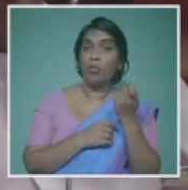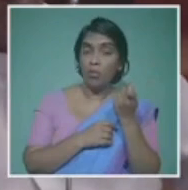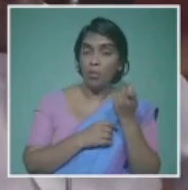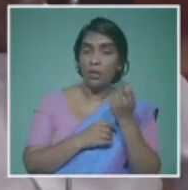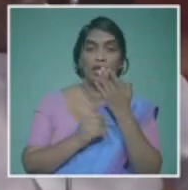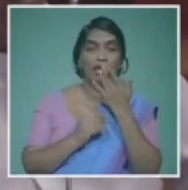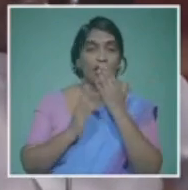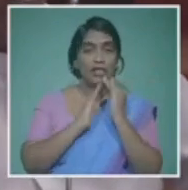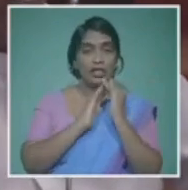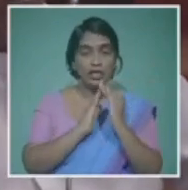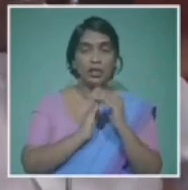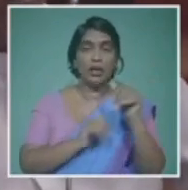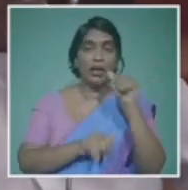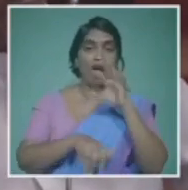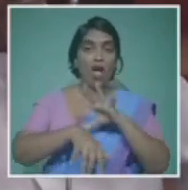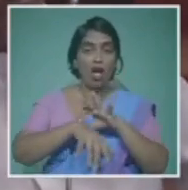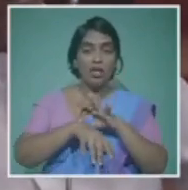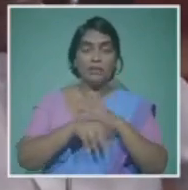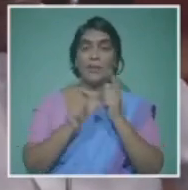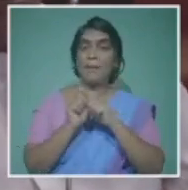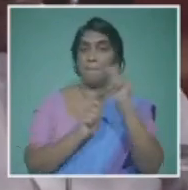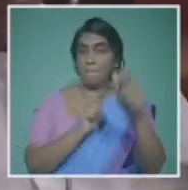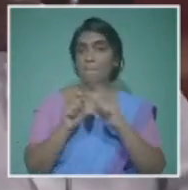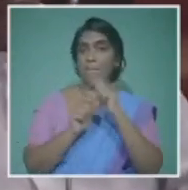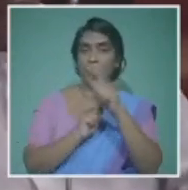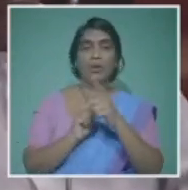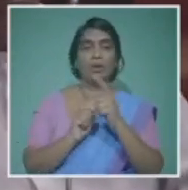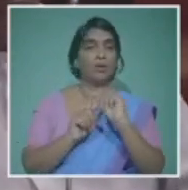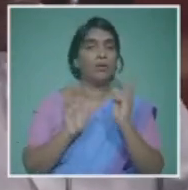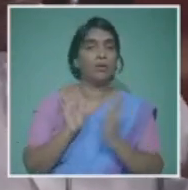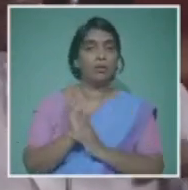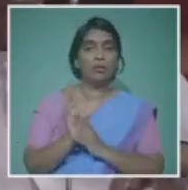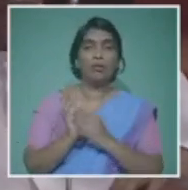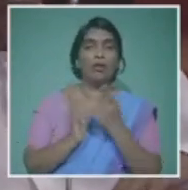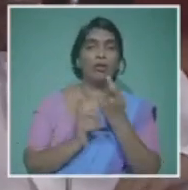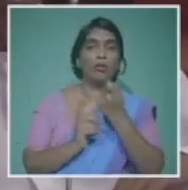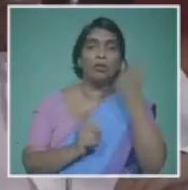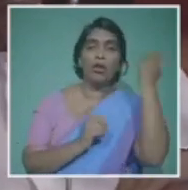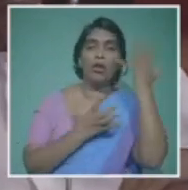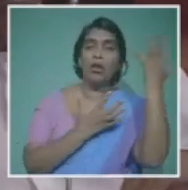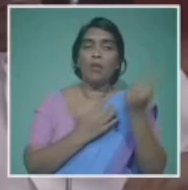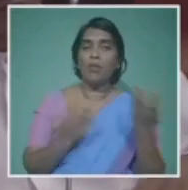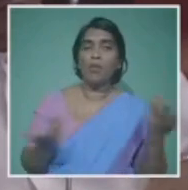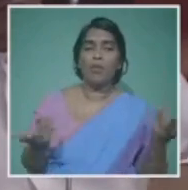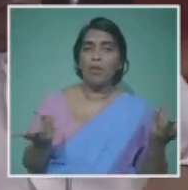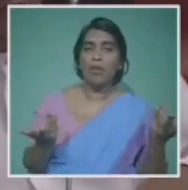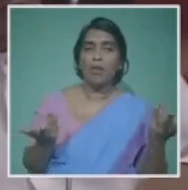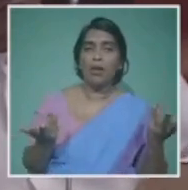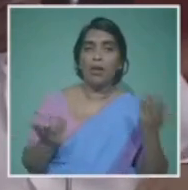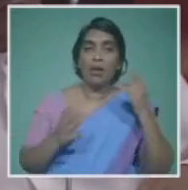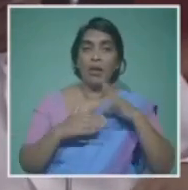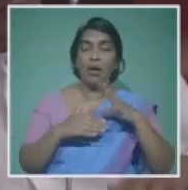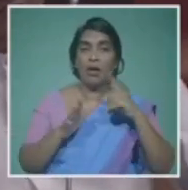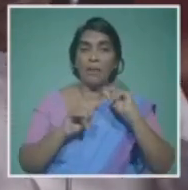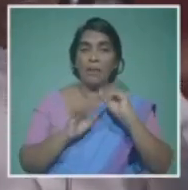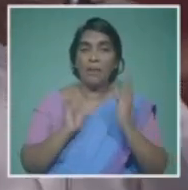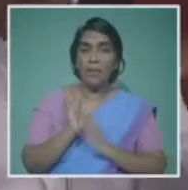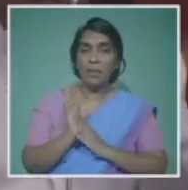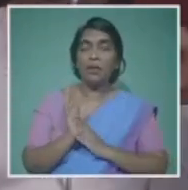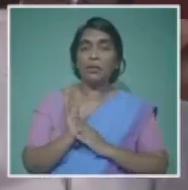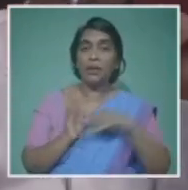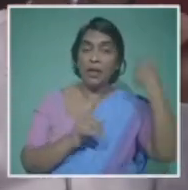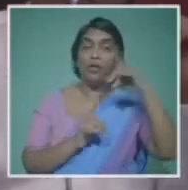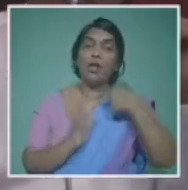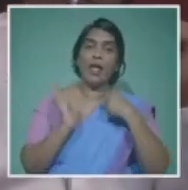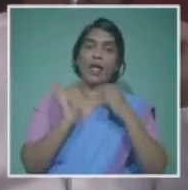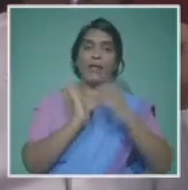ස්කෝල ස්පිටල් නඩත්තු කරන්නේ. අගමැතිතුමියගේ ගම කොහෙන්ද මේ මුදල් හොයාගන්නේ කියලා. මොකද්ද එතුමිය කිව්වේ? මම ණයක් ගන්නවා